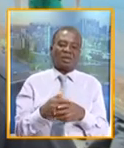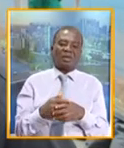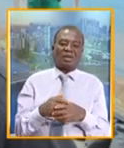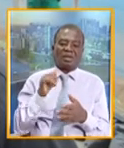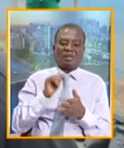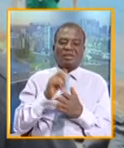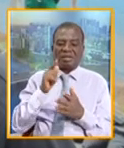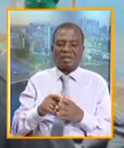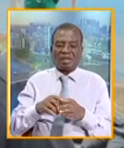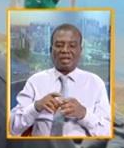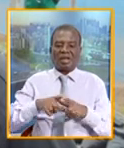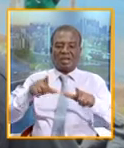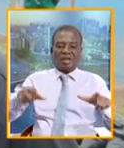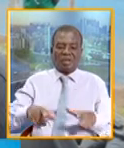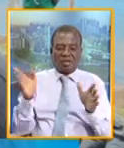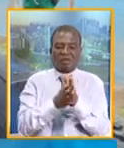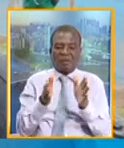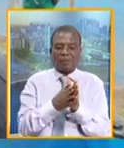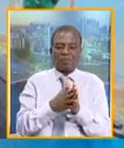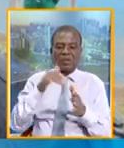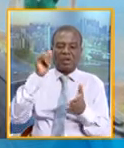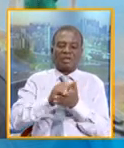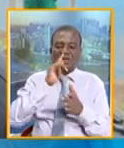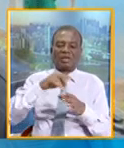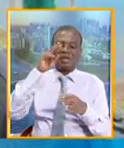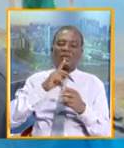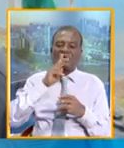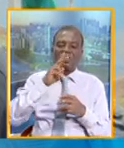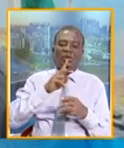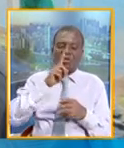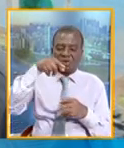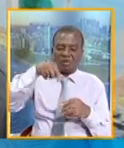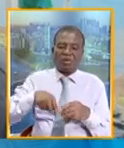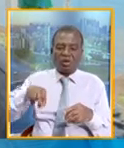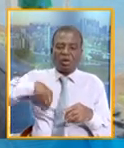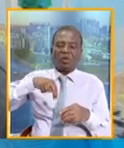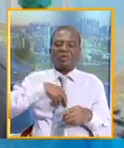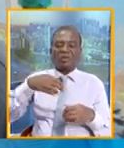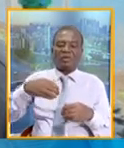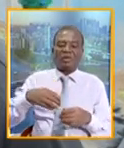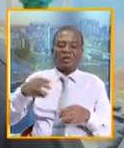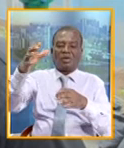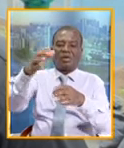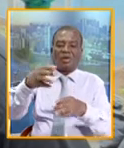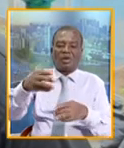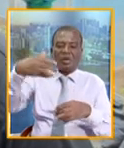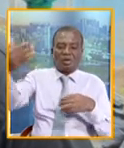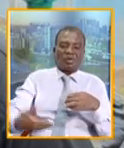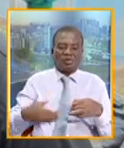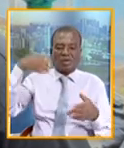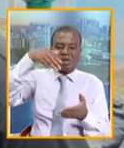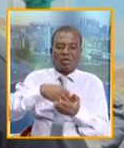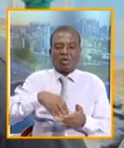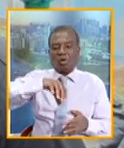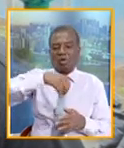site d'école et de production. Donc c'est sûr qu'on va recevoir encore d'autres vagues de jeunes pour que